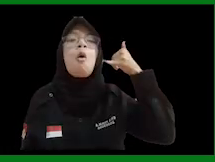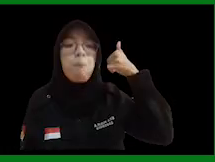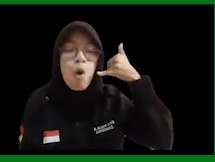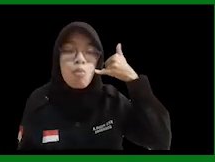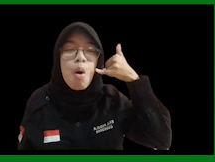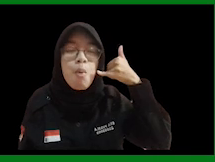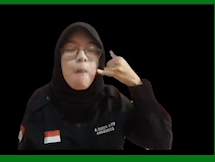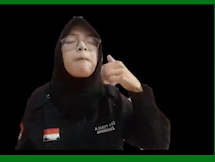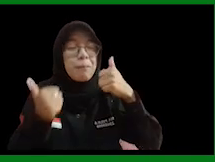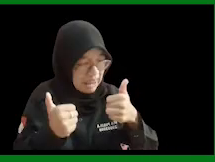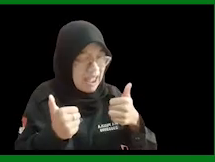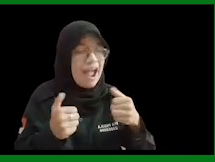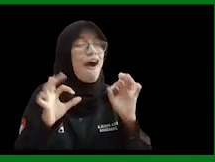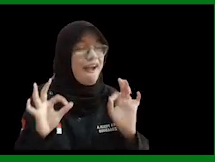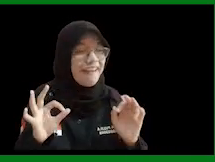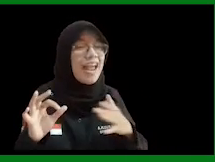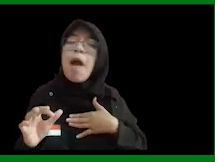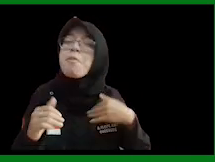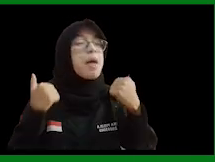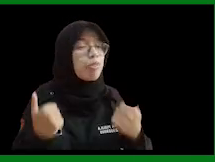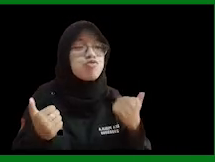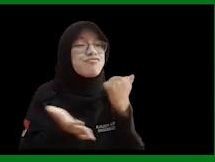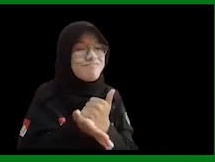Jika Anda mengalami kesulitan, silakan hubungi